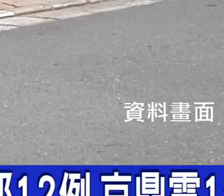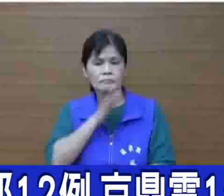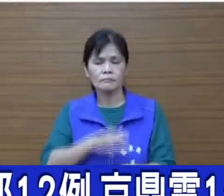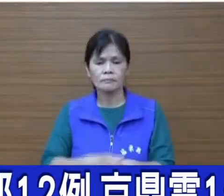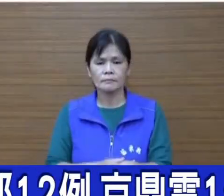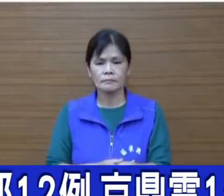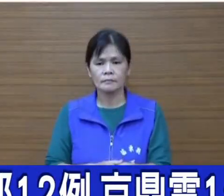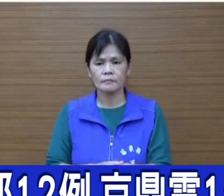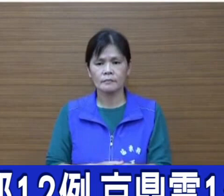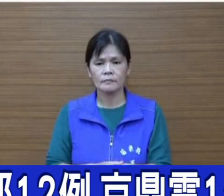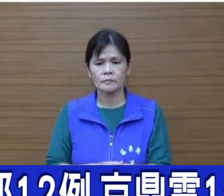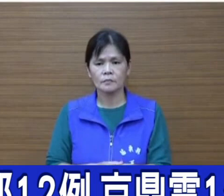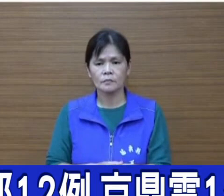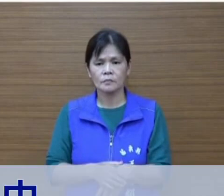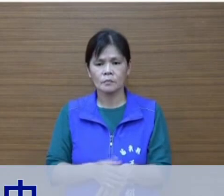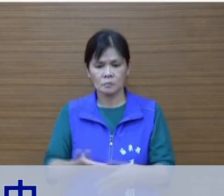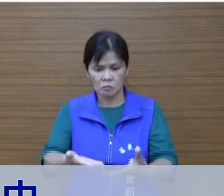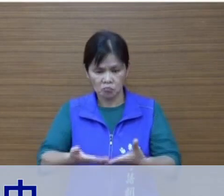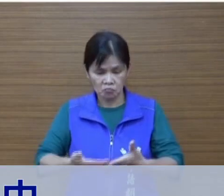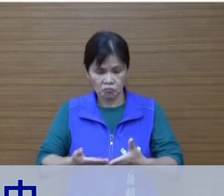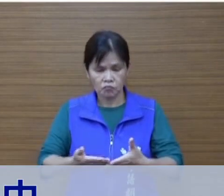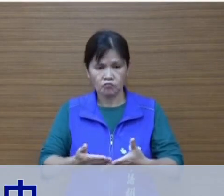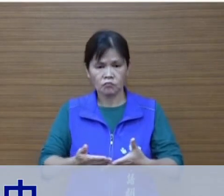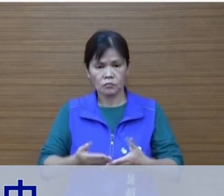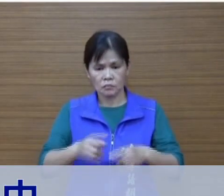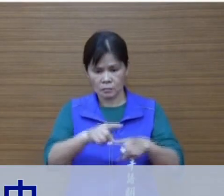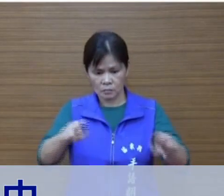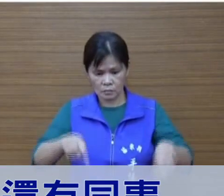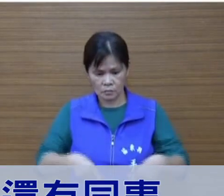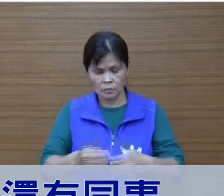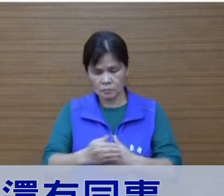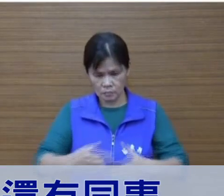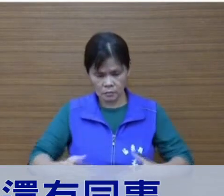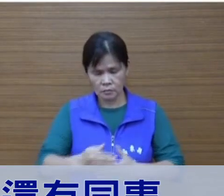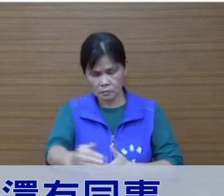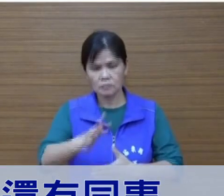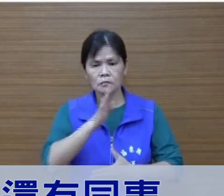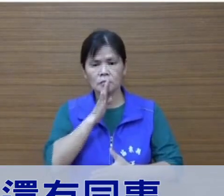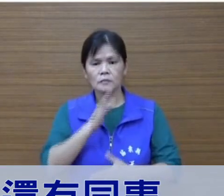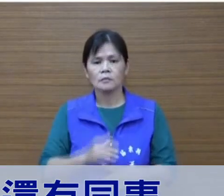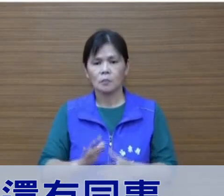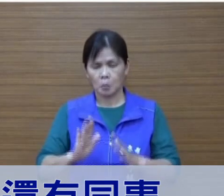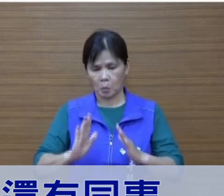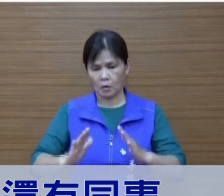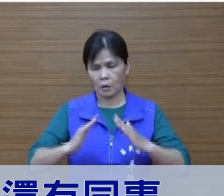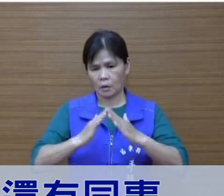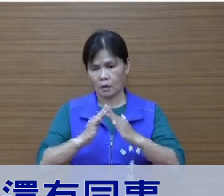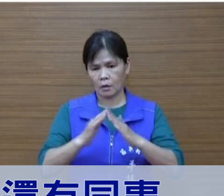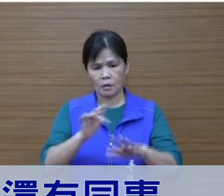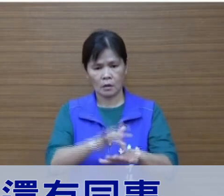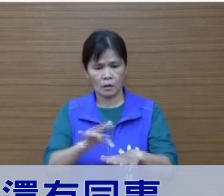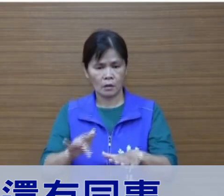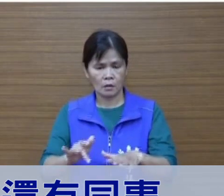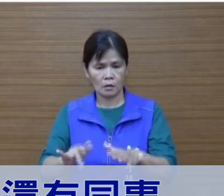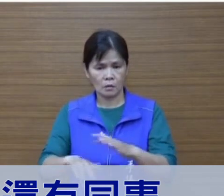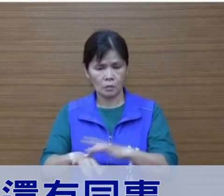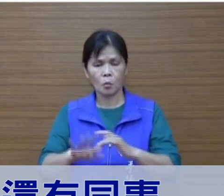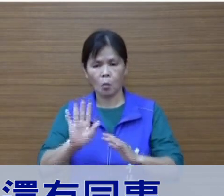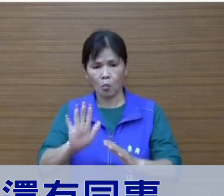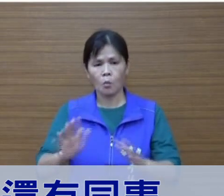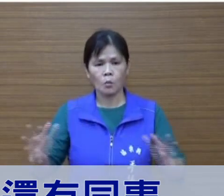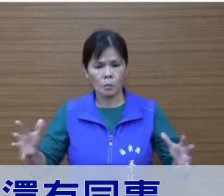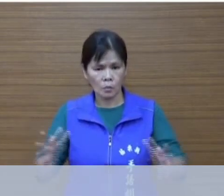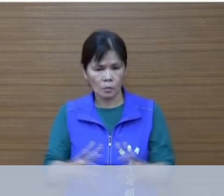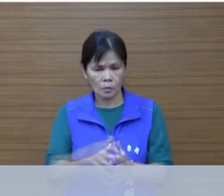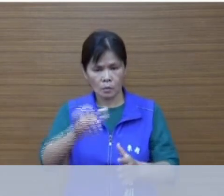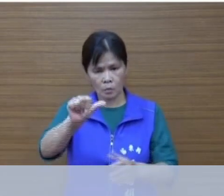口罩。 以收治隔离中，框列接触者含家人还有同事，总共